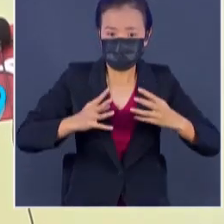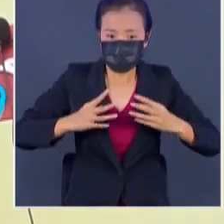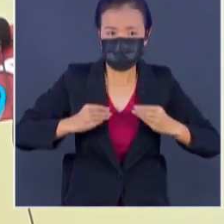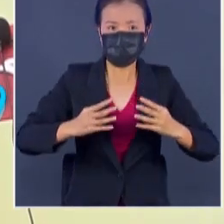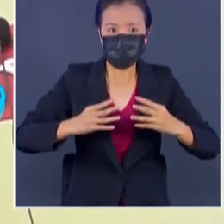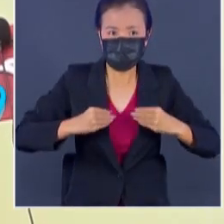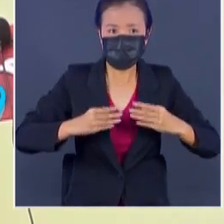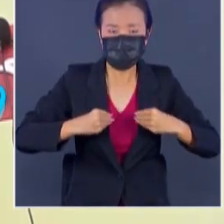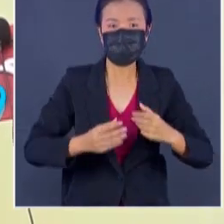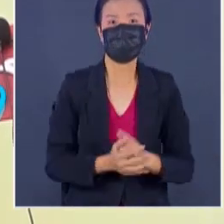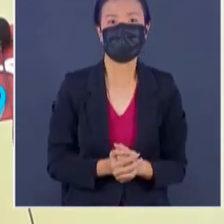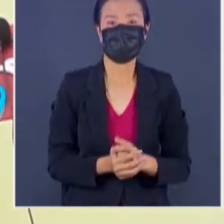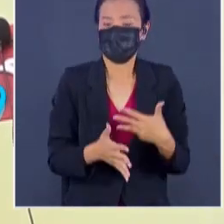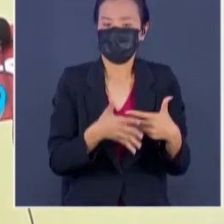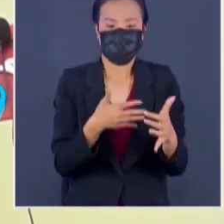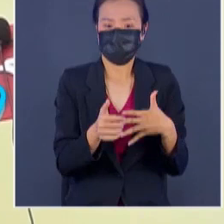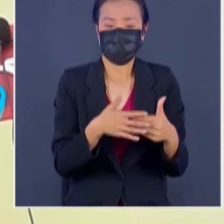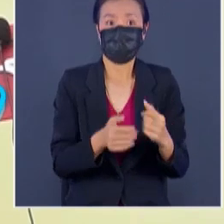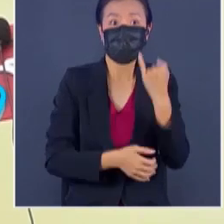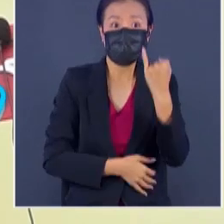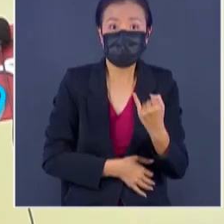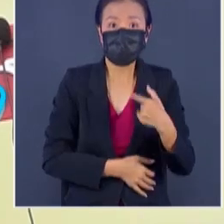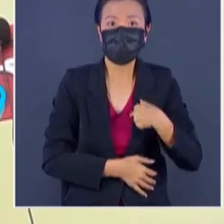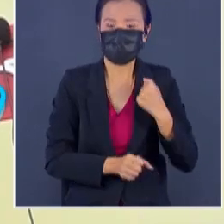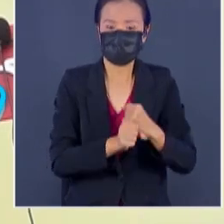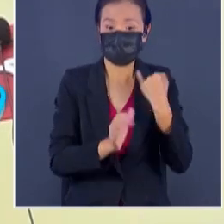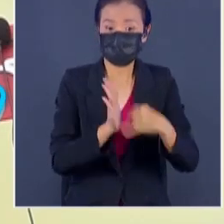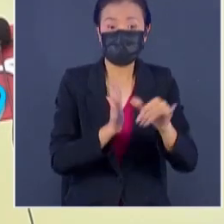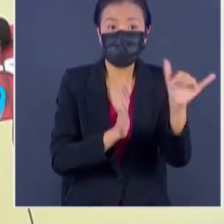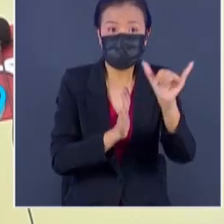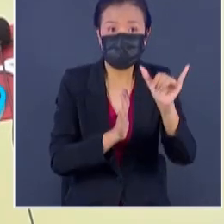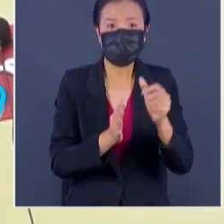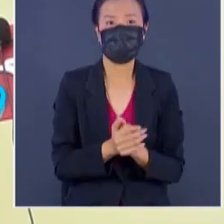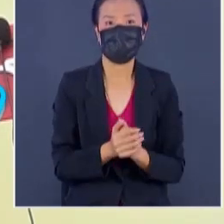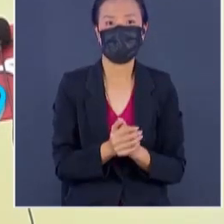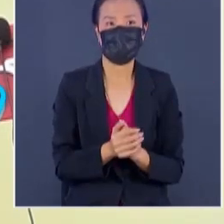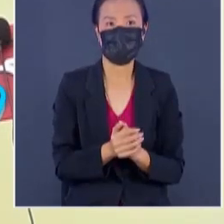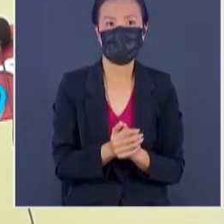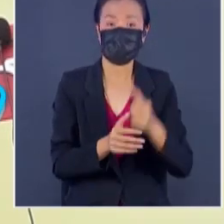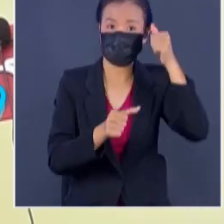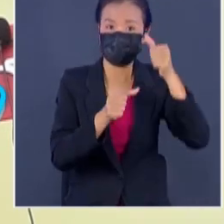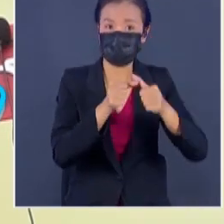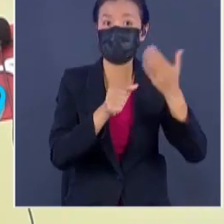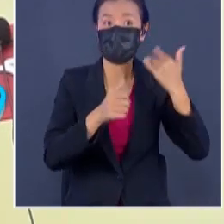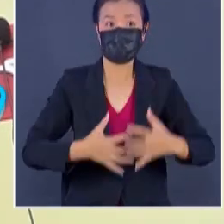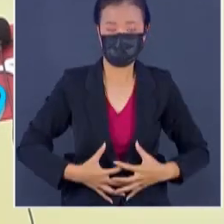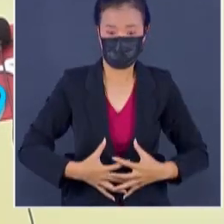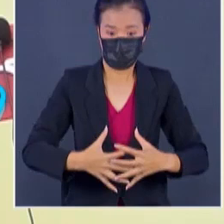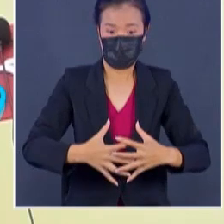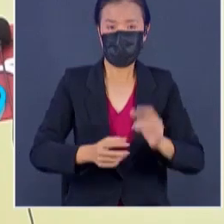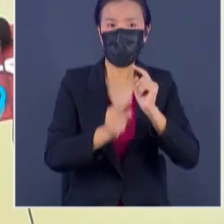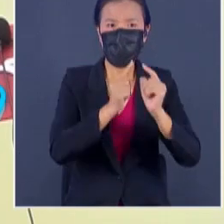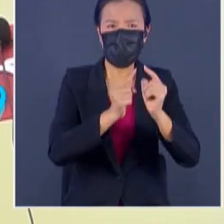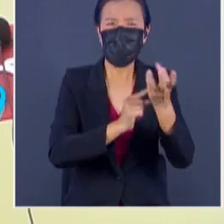ตลอดยอมแพ้แม้กระทั่งที่ตัวเองยังไม่ได้ทำผิดอะไรเลยเอมมี่จำได้ตอนช่วงนั้นเอมมี่ท้องแก่คุย